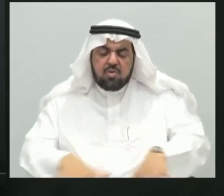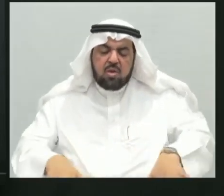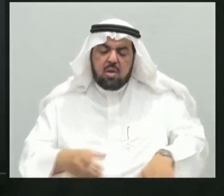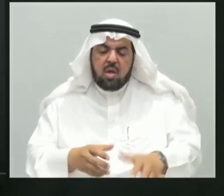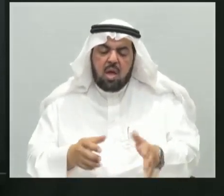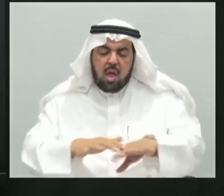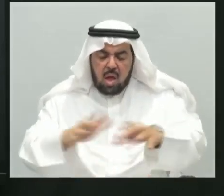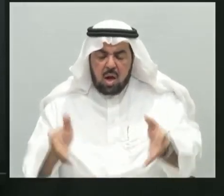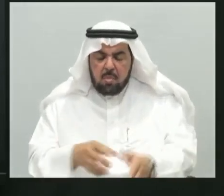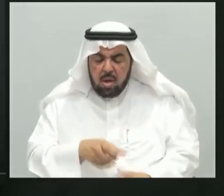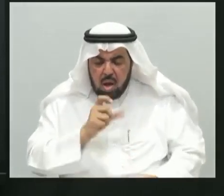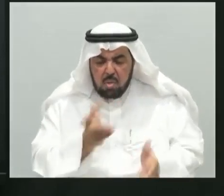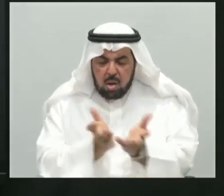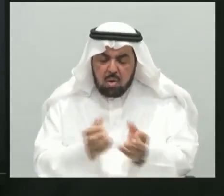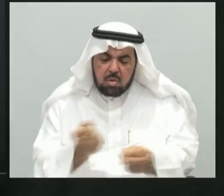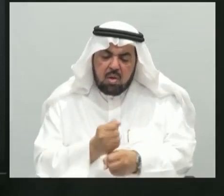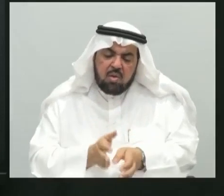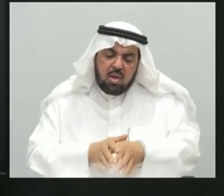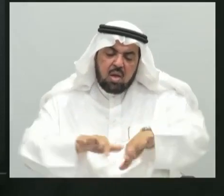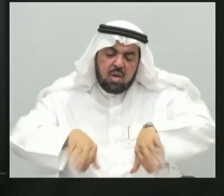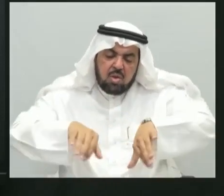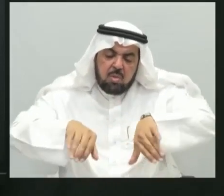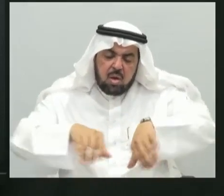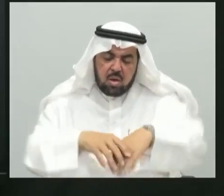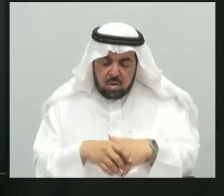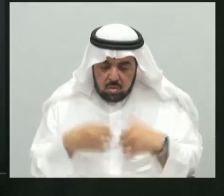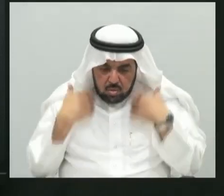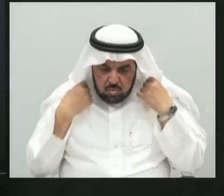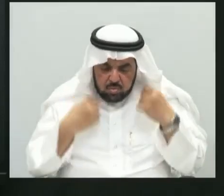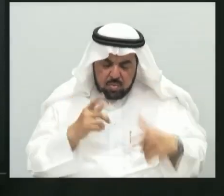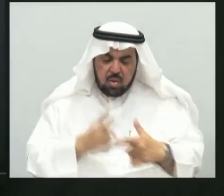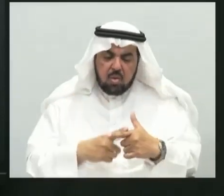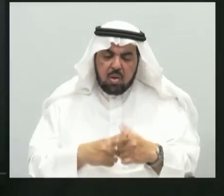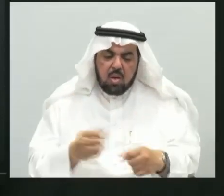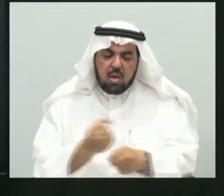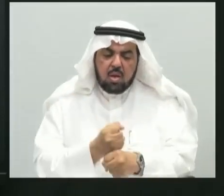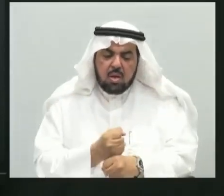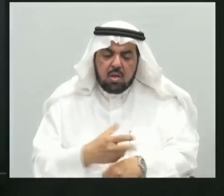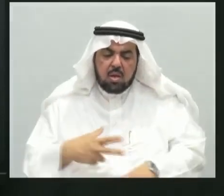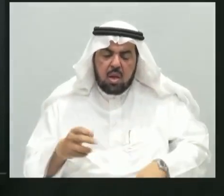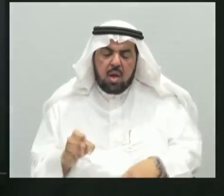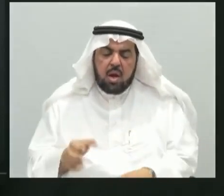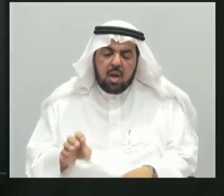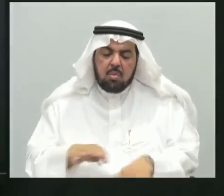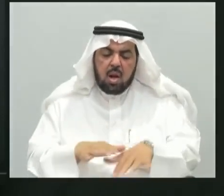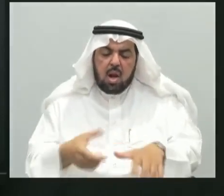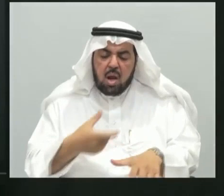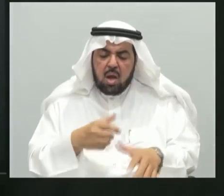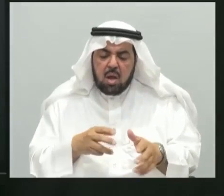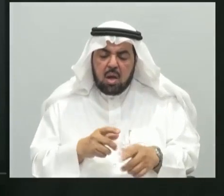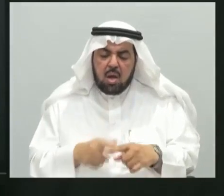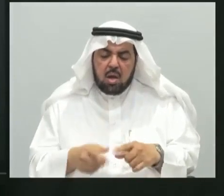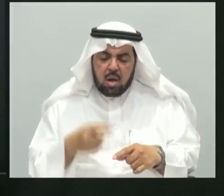المائيه واستخدمتها في السباحه وايضا بعض الزوائد التي استخدمتها العناكب للعيش في